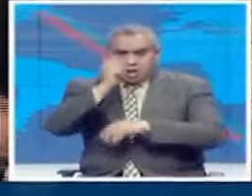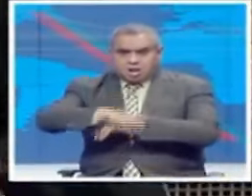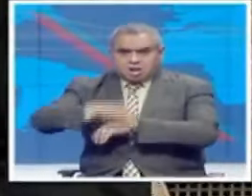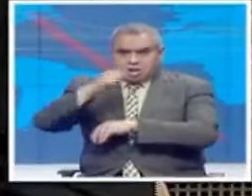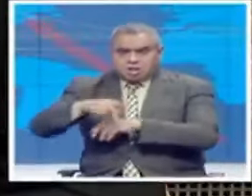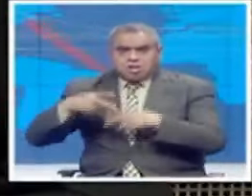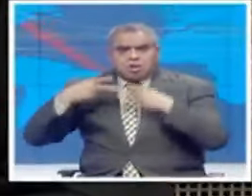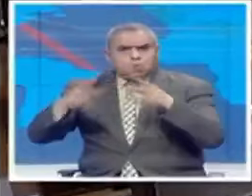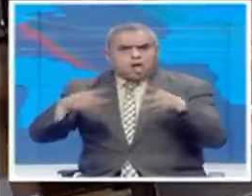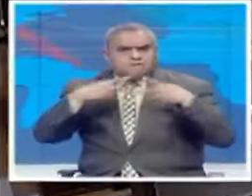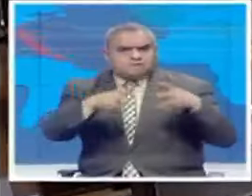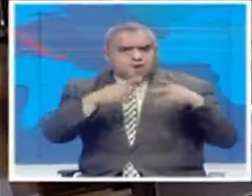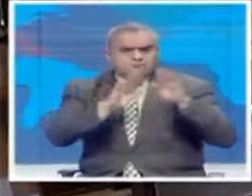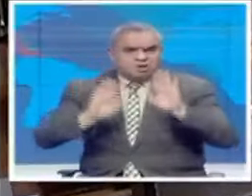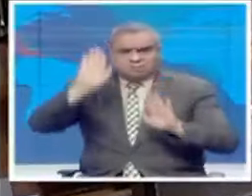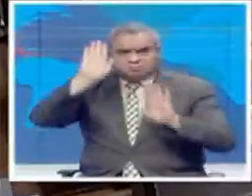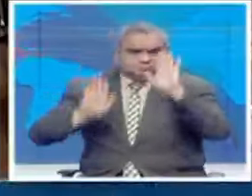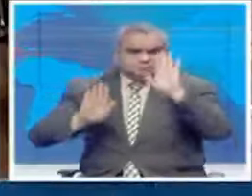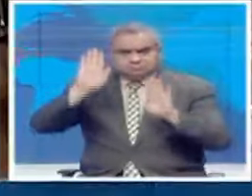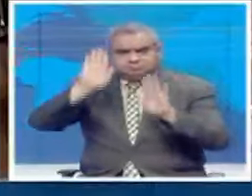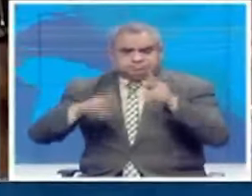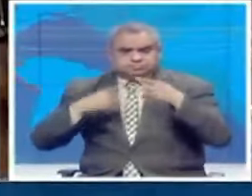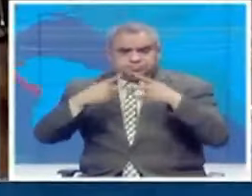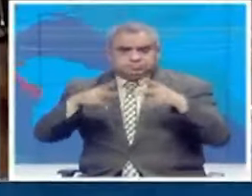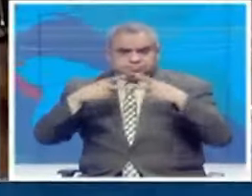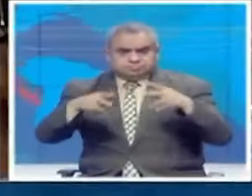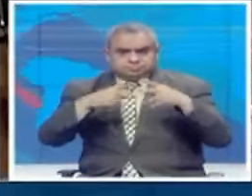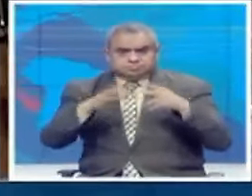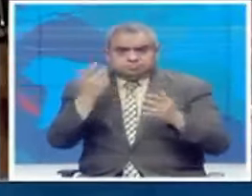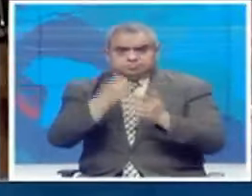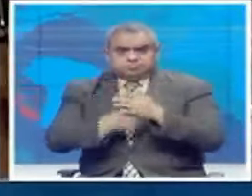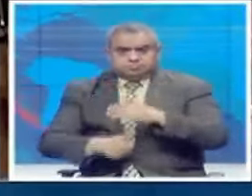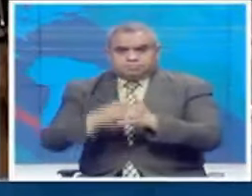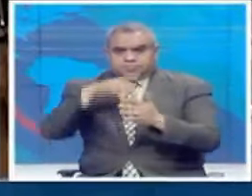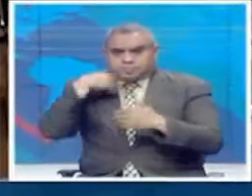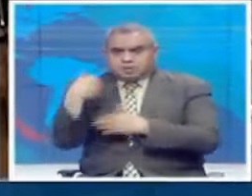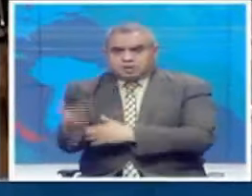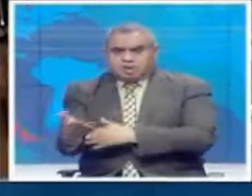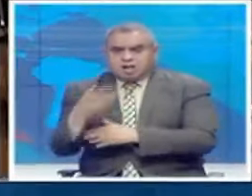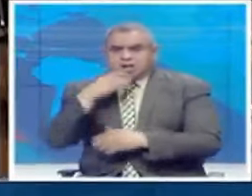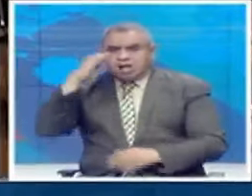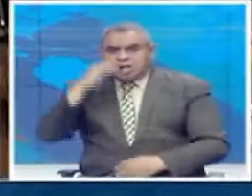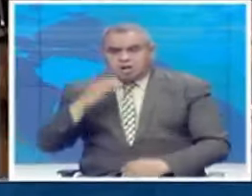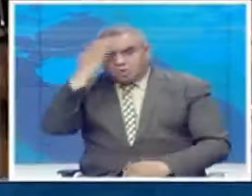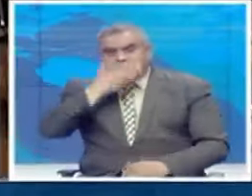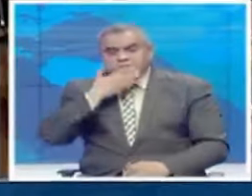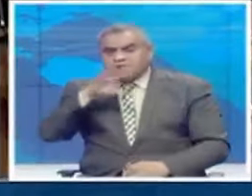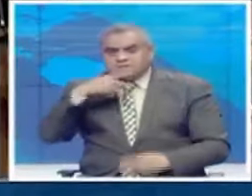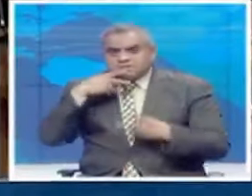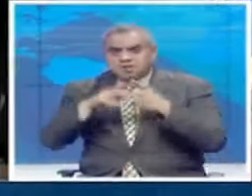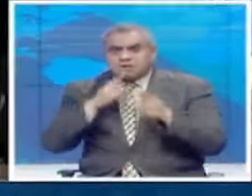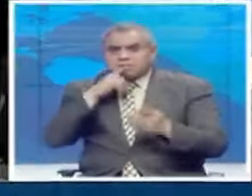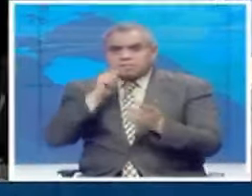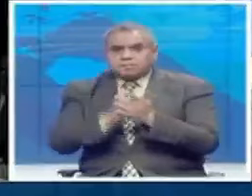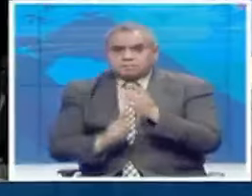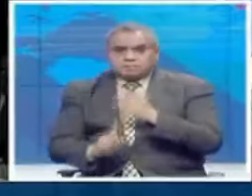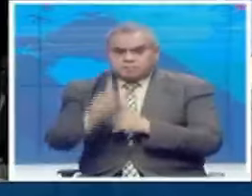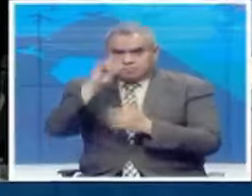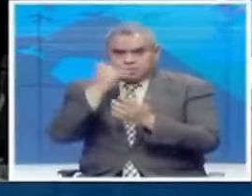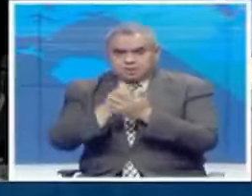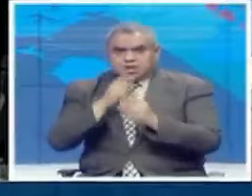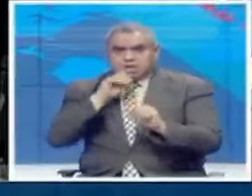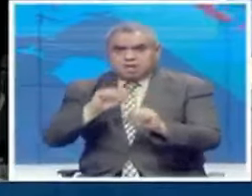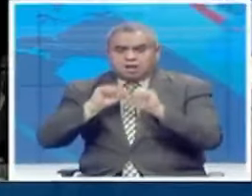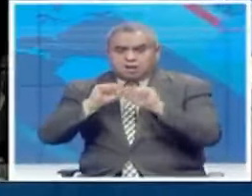صوتت لصالح اتخاذ إجراءات عاجلة تغطي معظم ما طلبته جنوب إفريقيا باستثناء توجيه الأمر بوقف